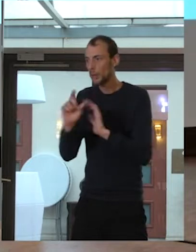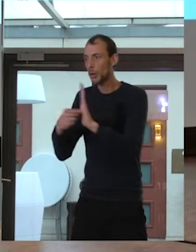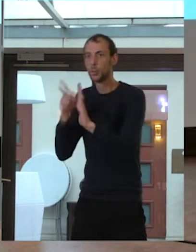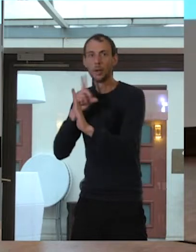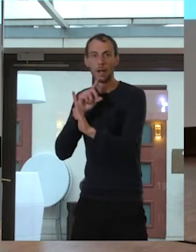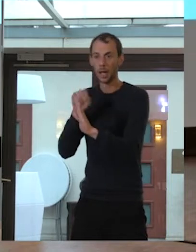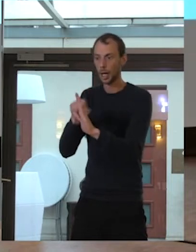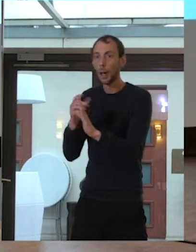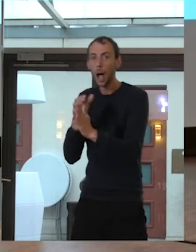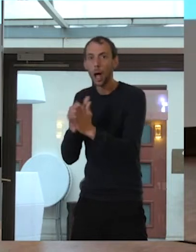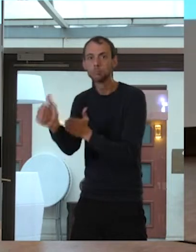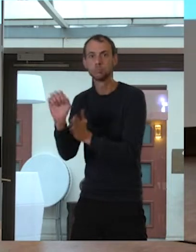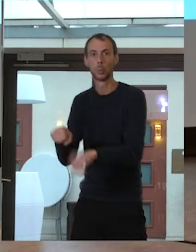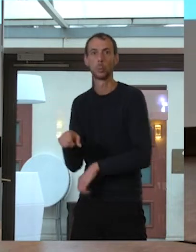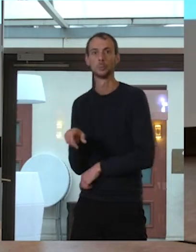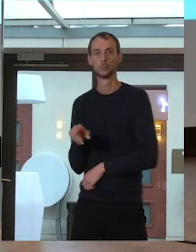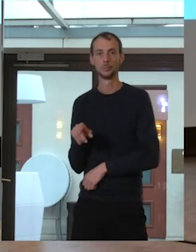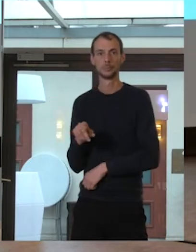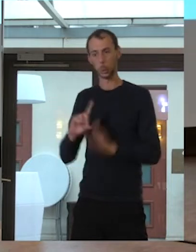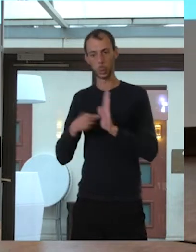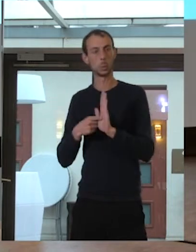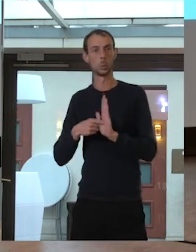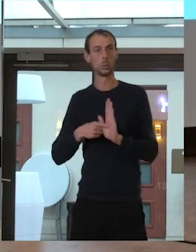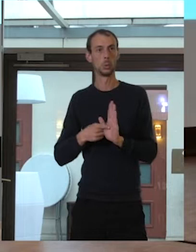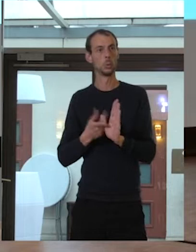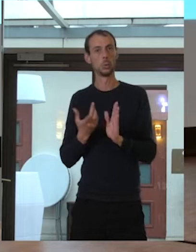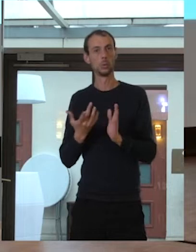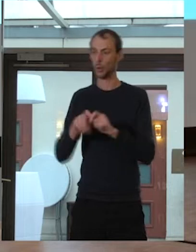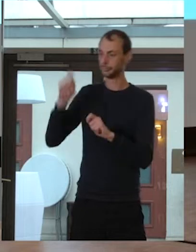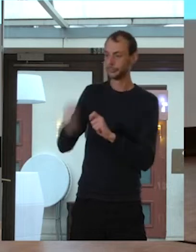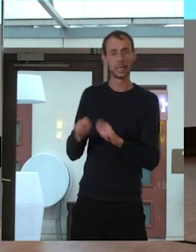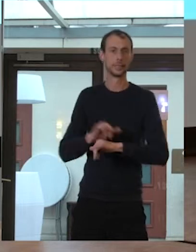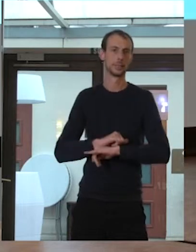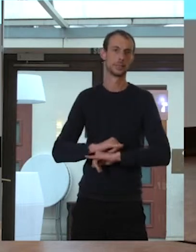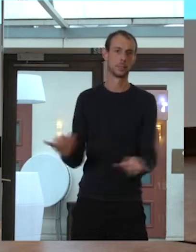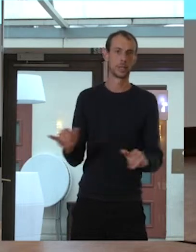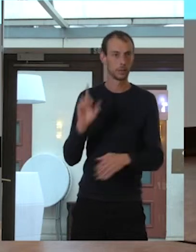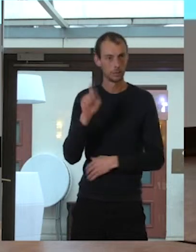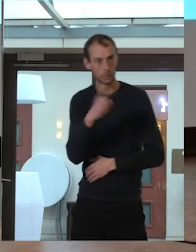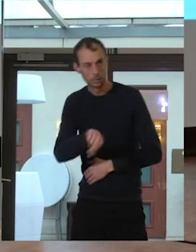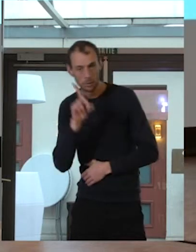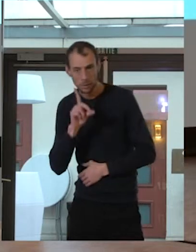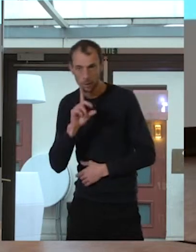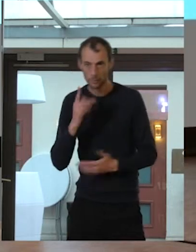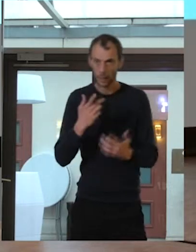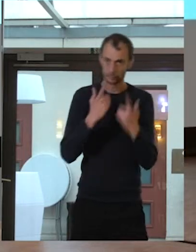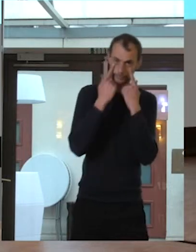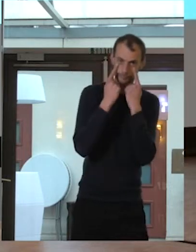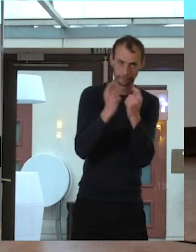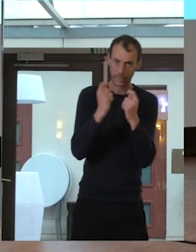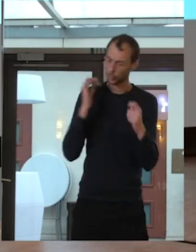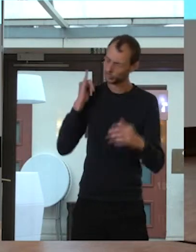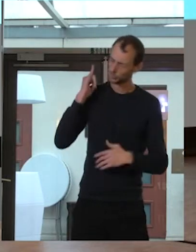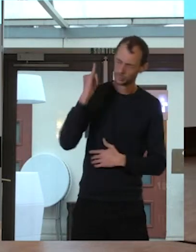question. Ces droits ne sont jamais acquis. Vous devrez rester vigilante votre vie durant. » Fin de